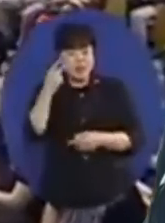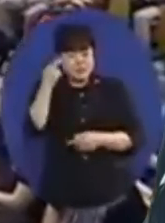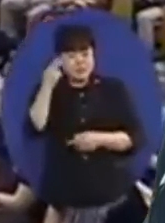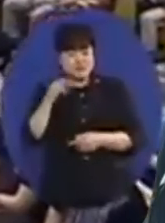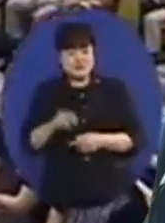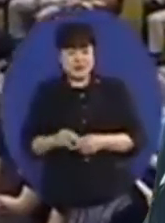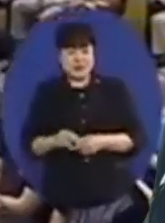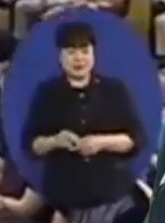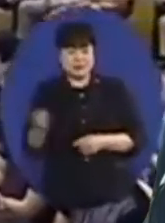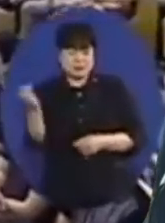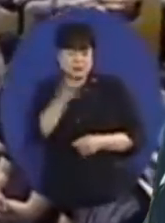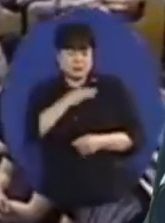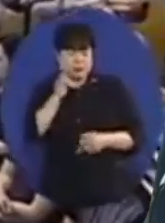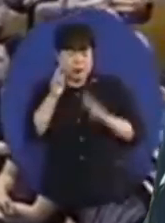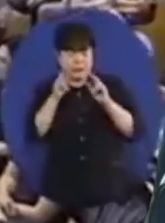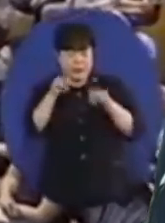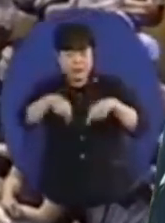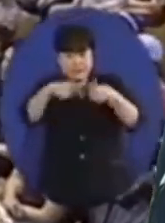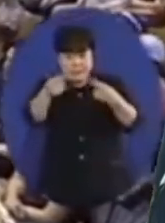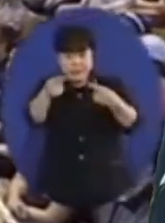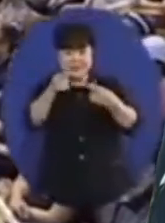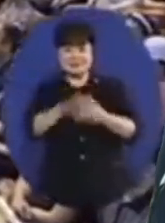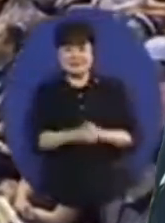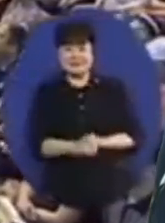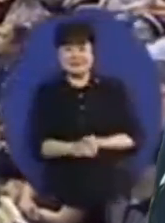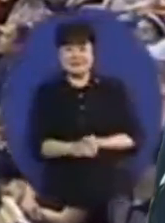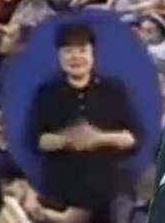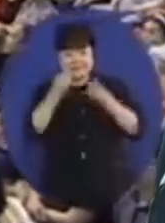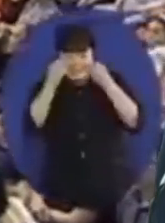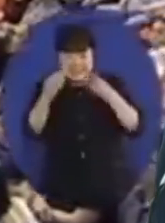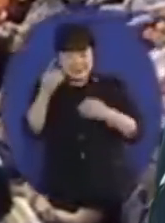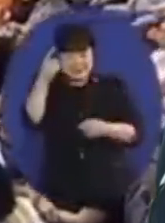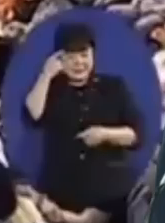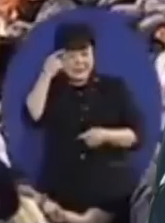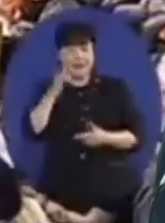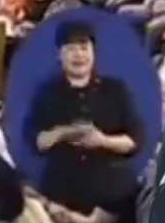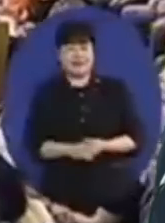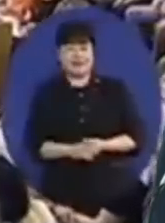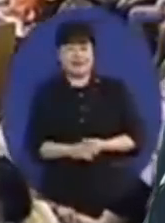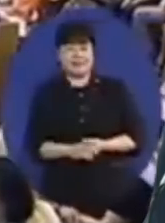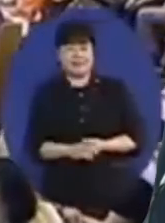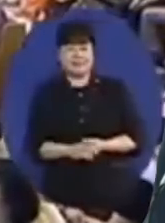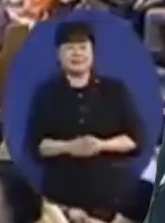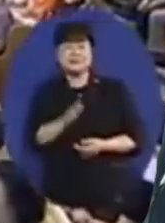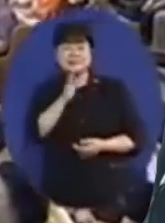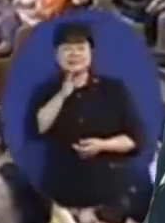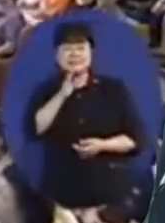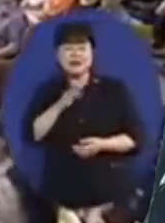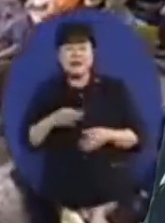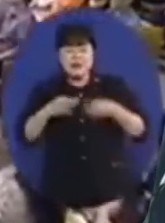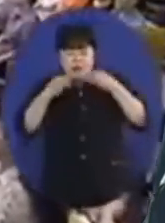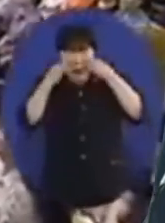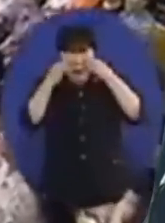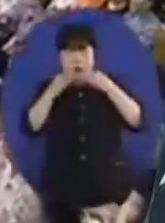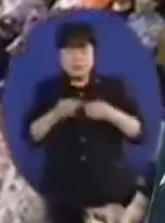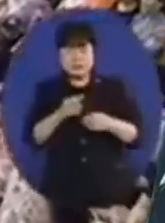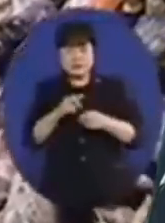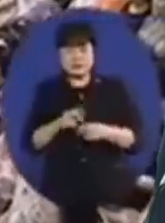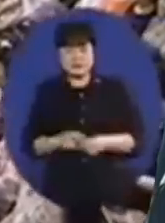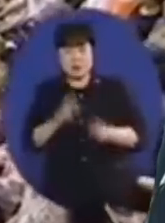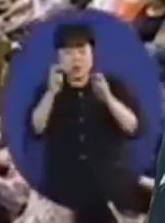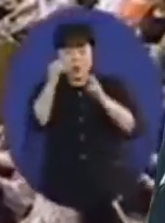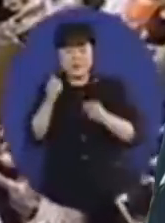입사했습니다 결국 그는 새로운 도전 정신으로 중소기업의 셀스맨을 자칭하여 회사를 크게 키우는데